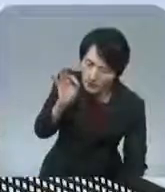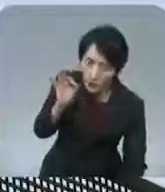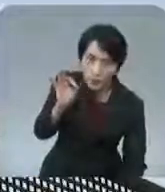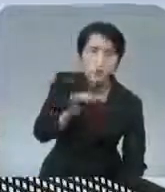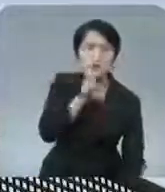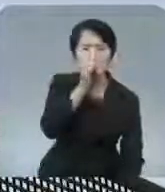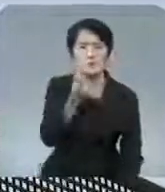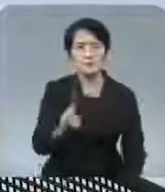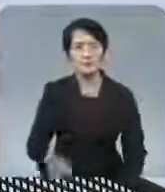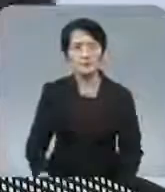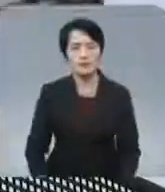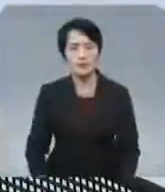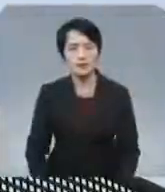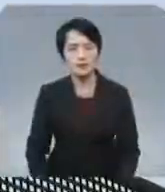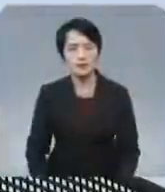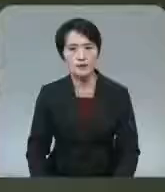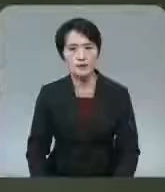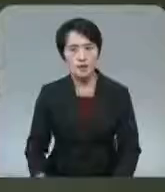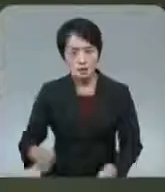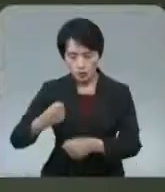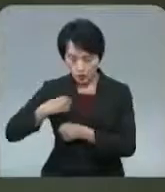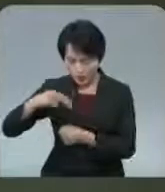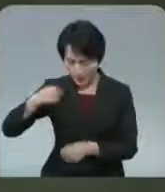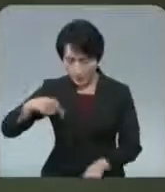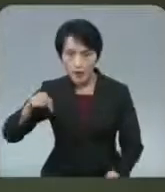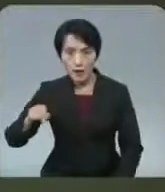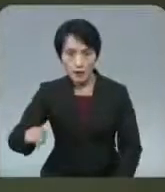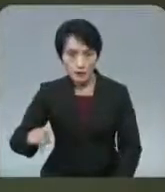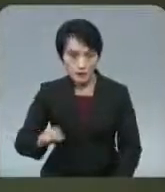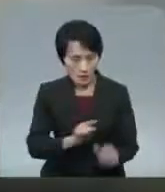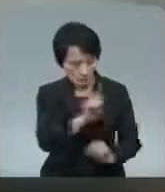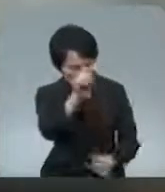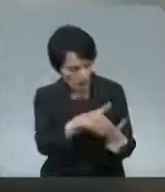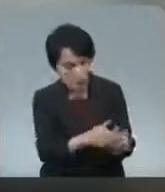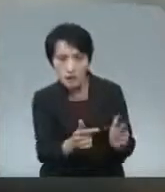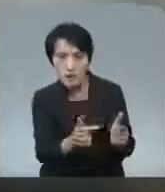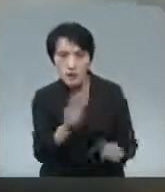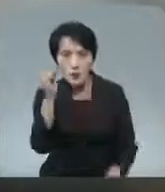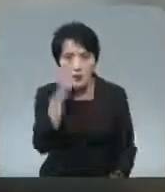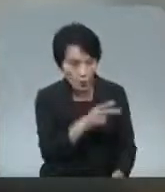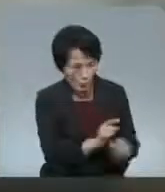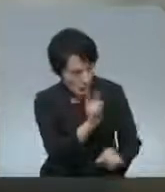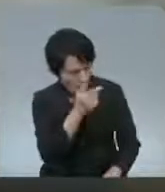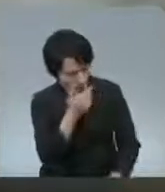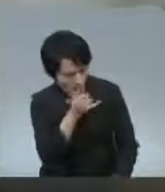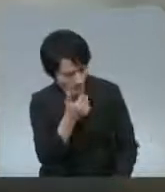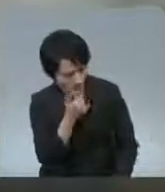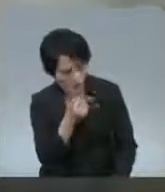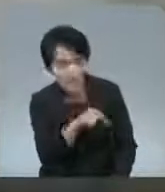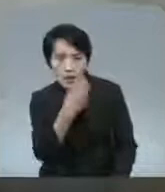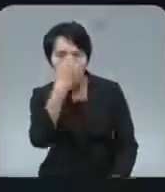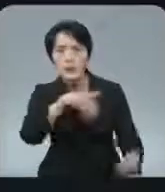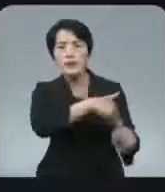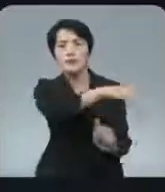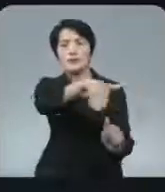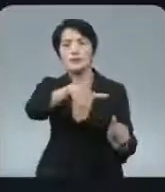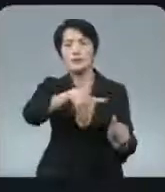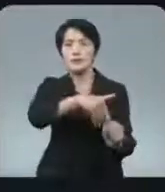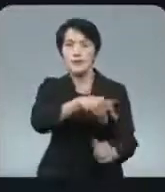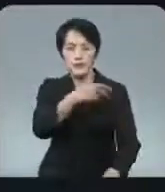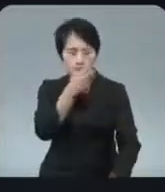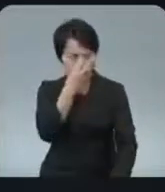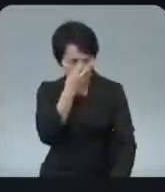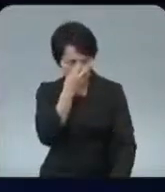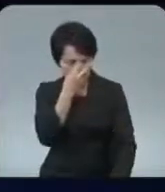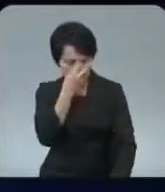キロの半分のほどだったということです官兵衛の軍当局等情報当局は大きさや飛